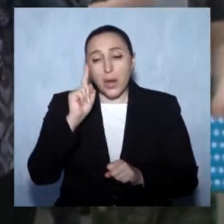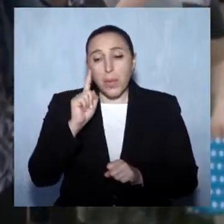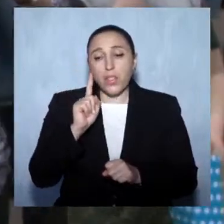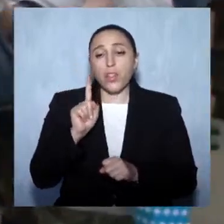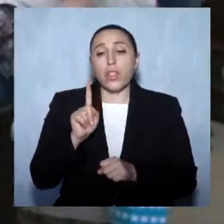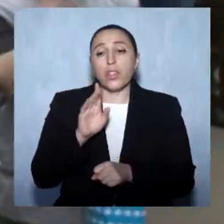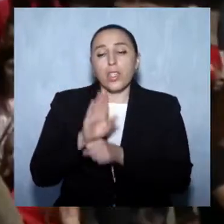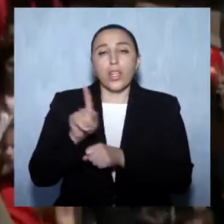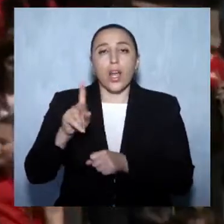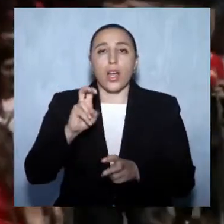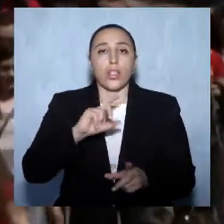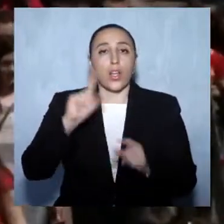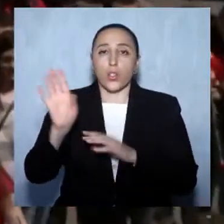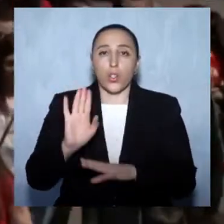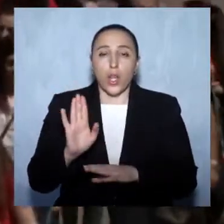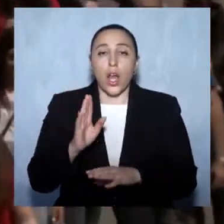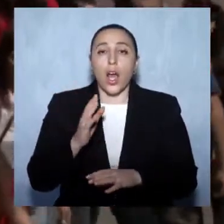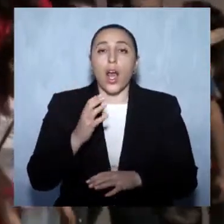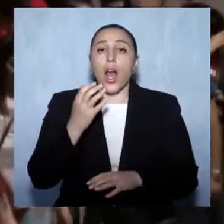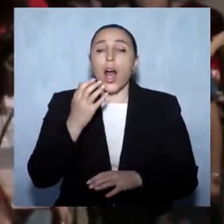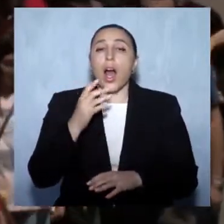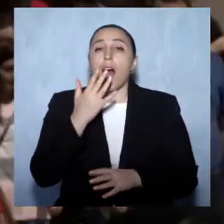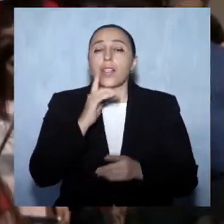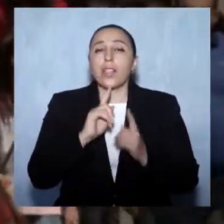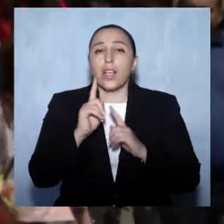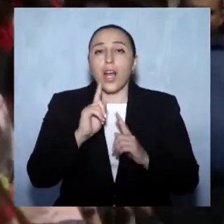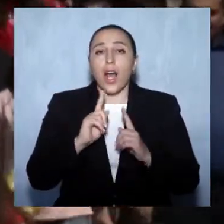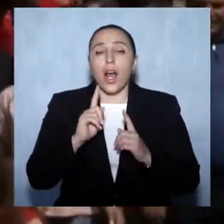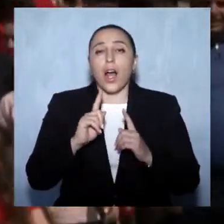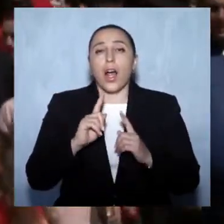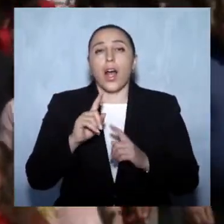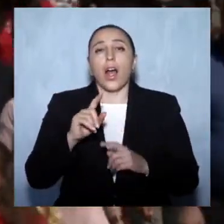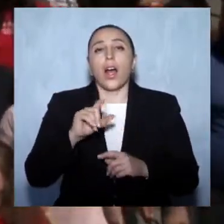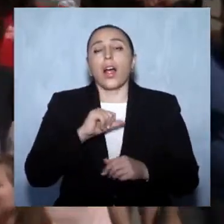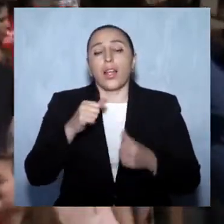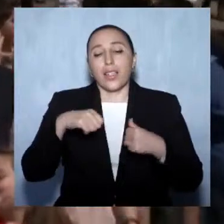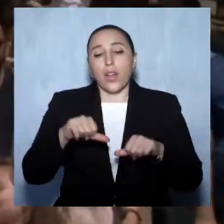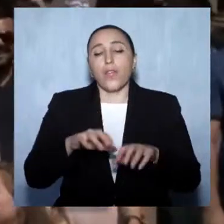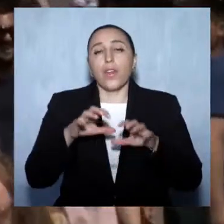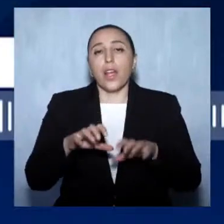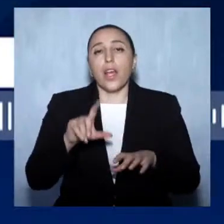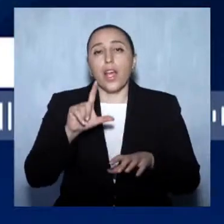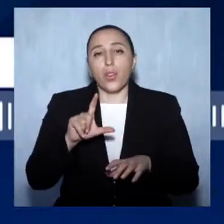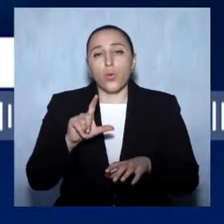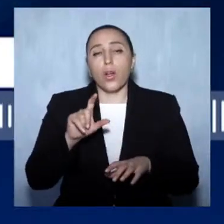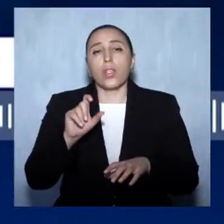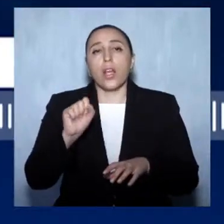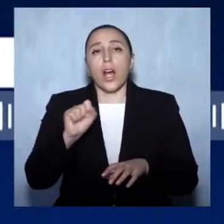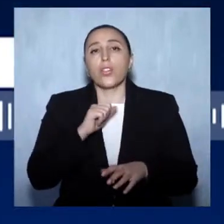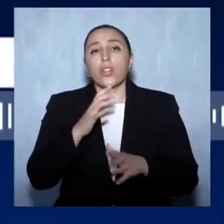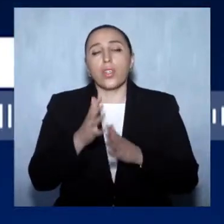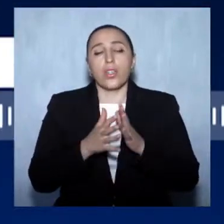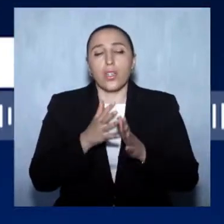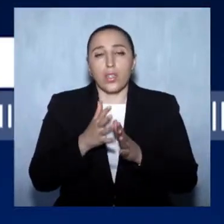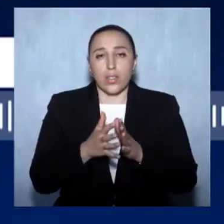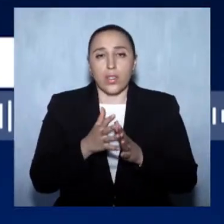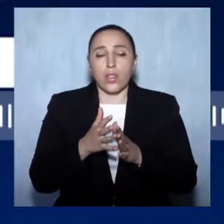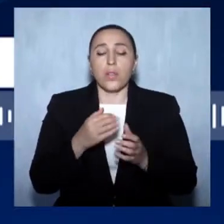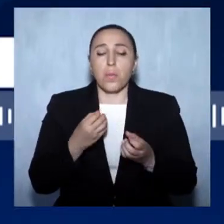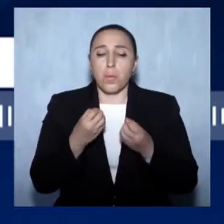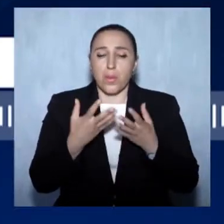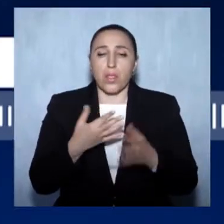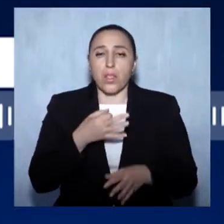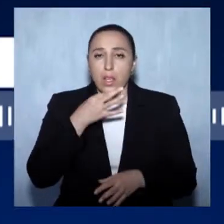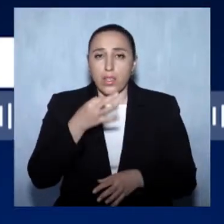մեկնում Արցախ։ Ազգային ժողովի արտաքին հարցերի հանձնաժողովի նախագահ Էդուարդ Աղաջանյանը հակադարձում է. Ես մեկ բան ընդհանրապես կարող եմ ասել,